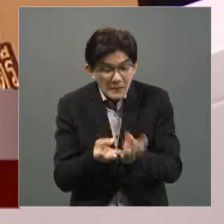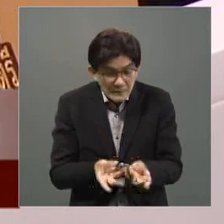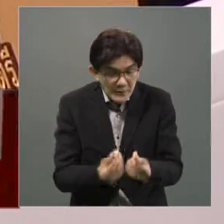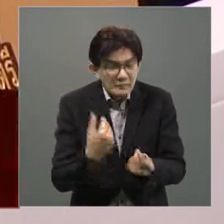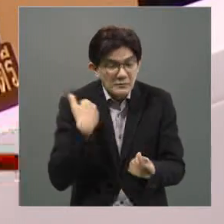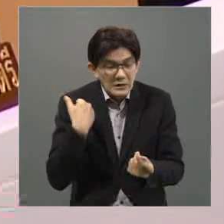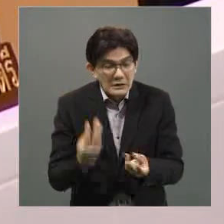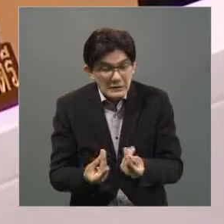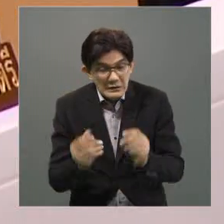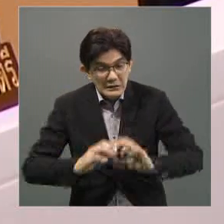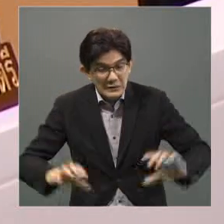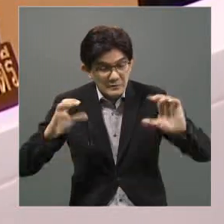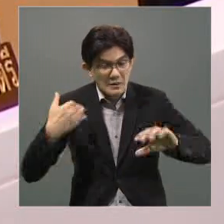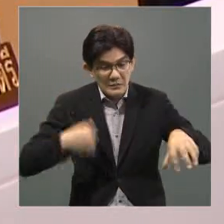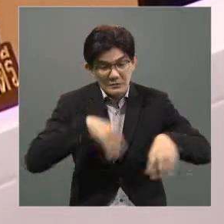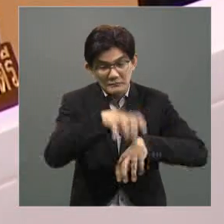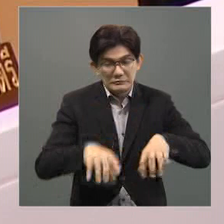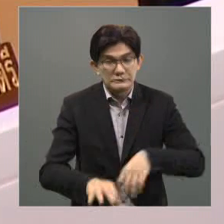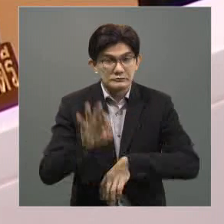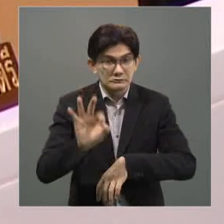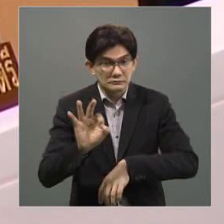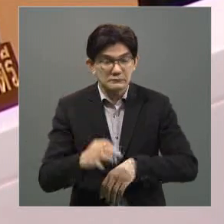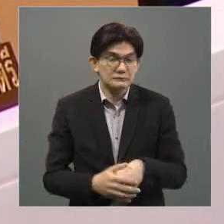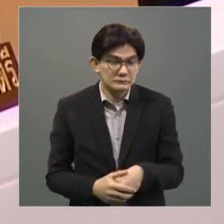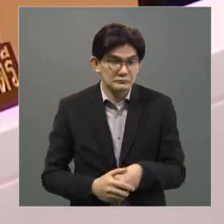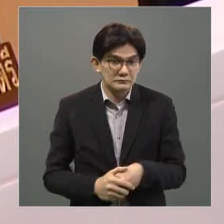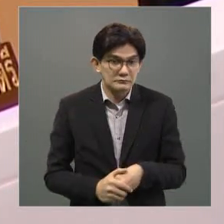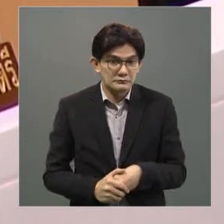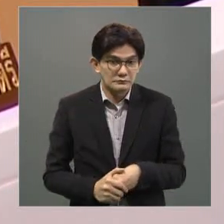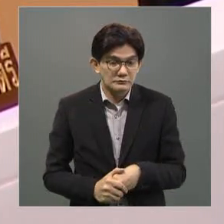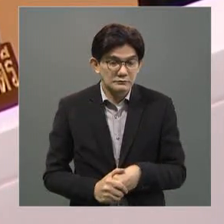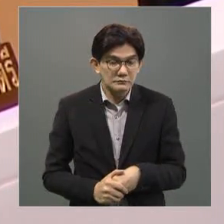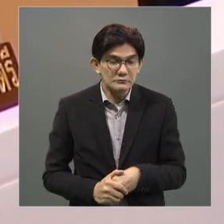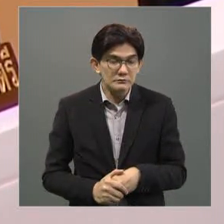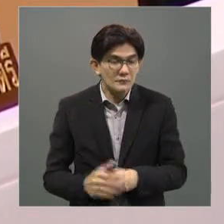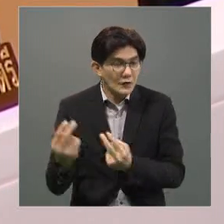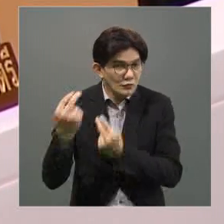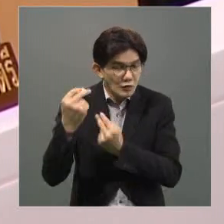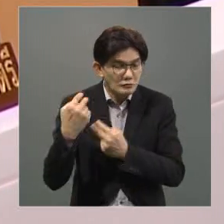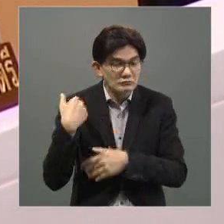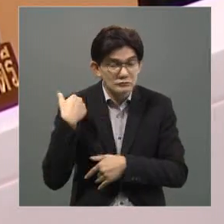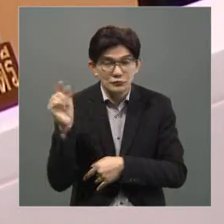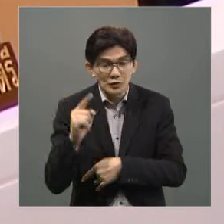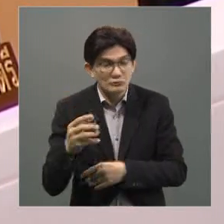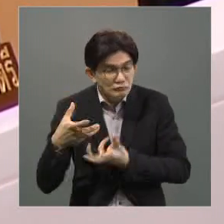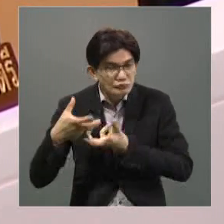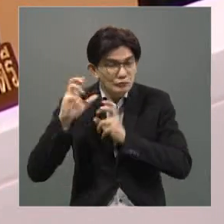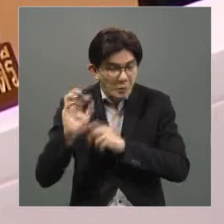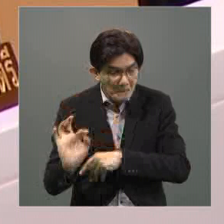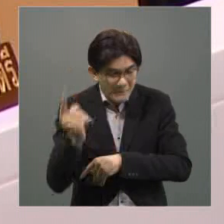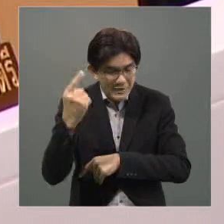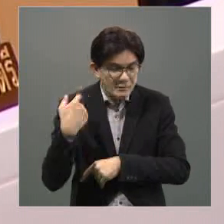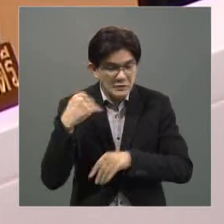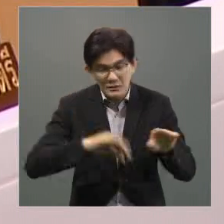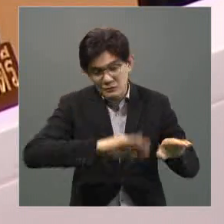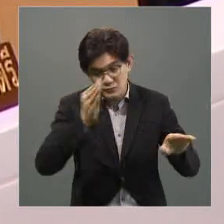หรือที่ดินของรัฐอีก9หน่วยงานดังนั้นมันจะต้องย้อนกลับมาทบทวนถอดบทเรียนเข